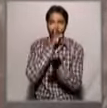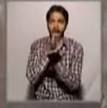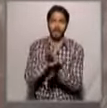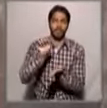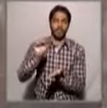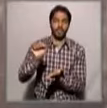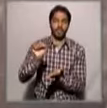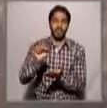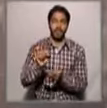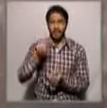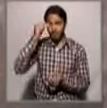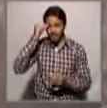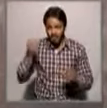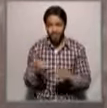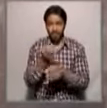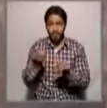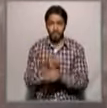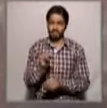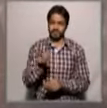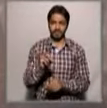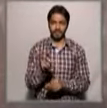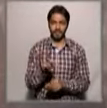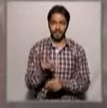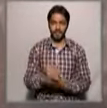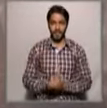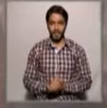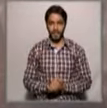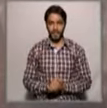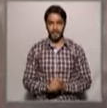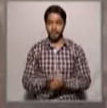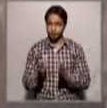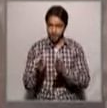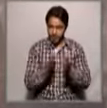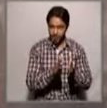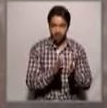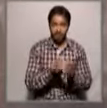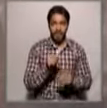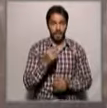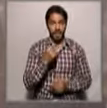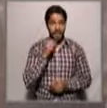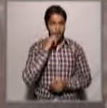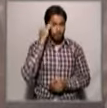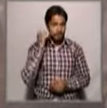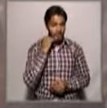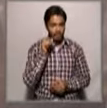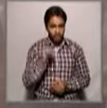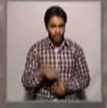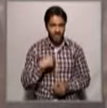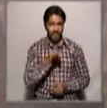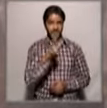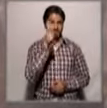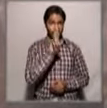بتسجلش البيوت، بيكتفوا فقط بالتحديد في قيمة المقسم. فالأخت الكريمة الفاضلة، هذا ليس مجال الفتوى، وإنما